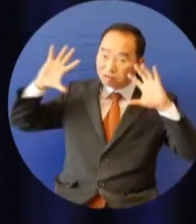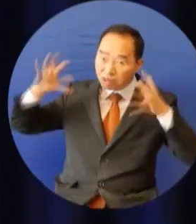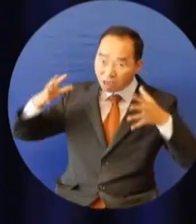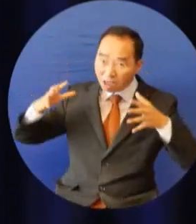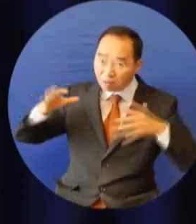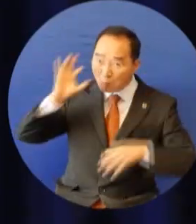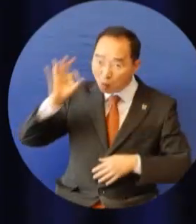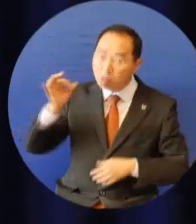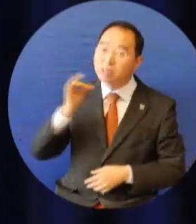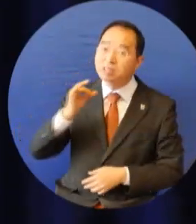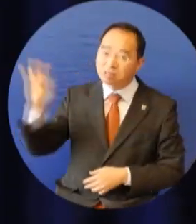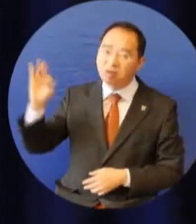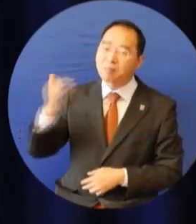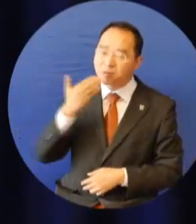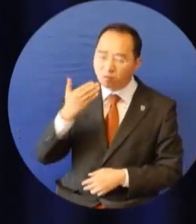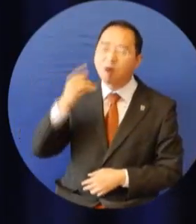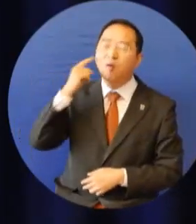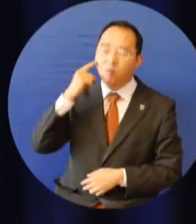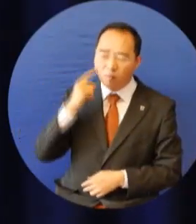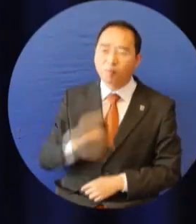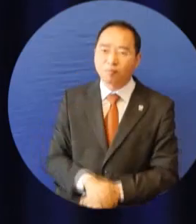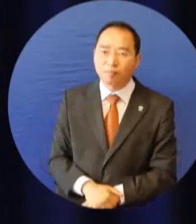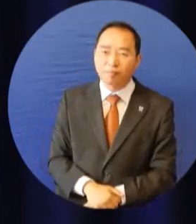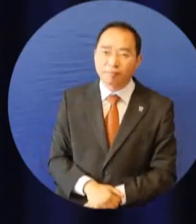세계에서도 먹히는구만.